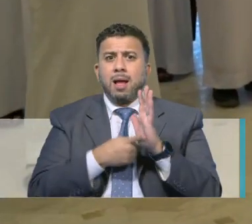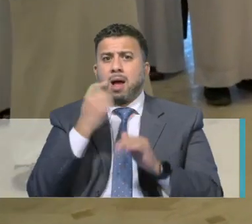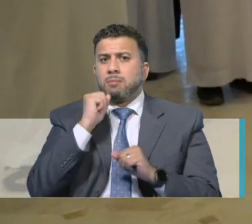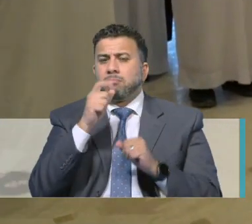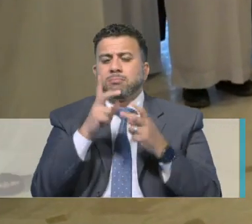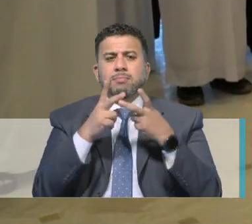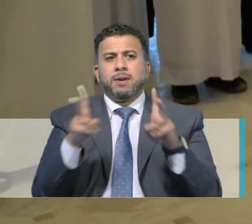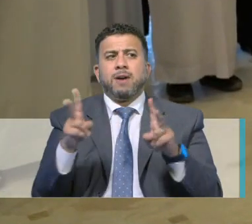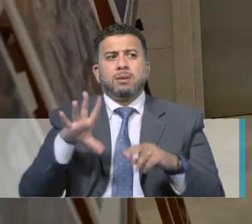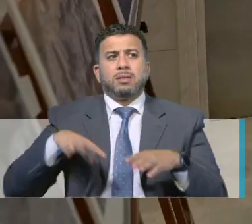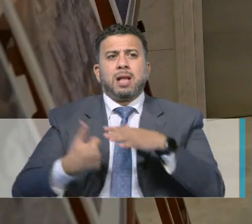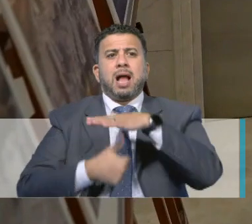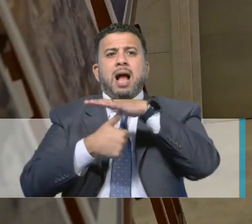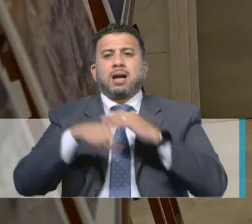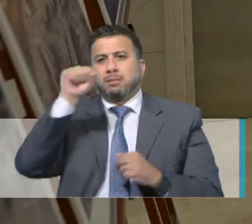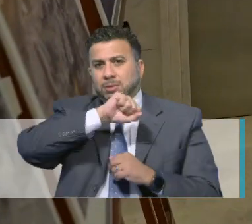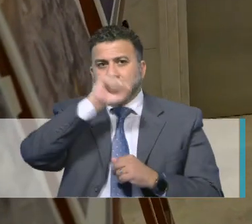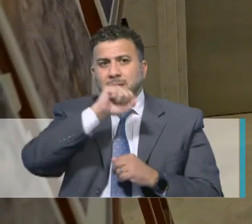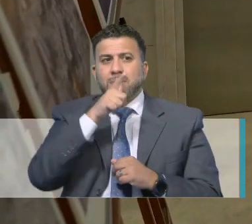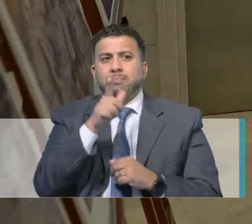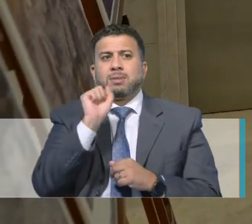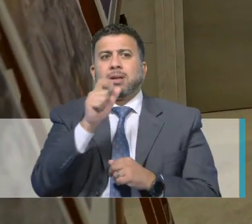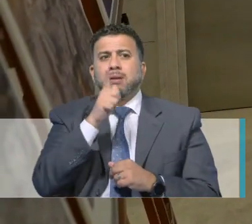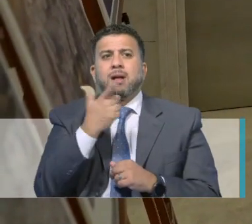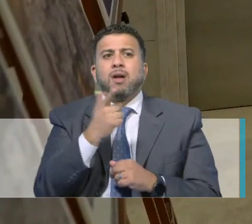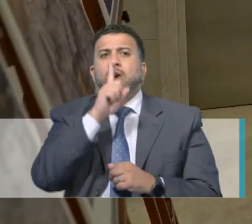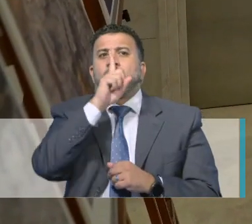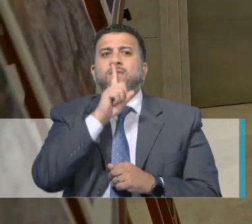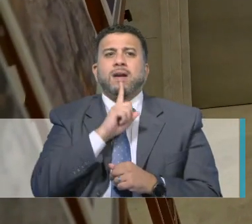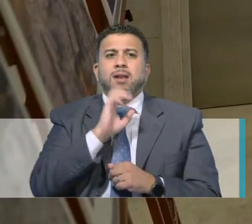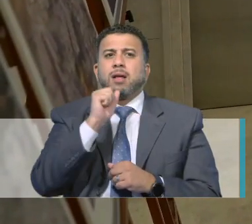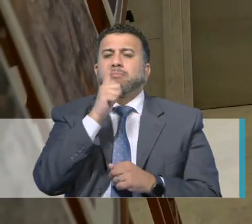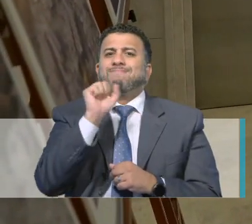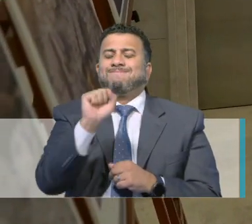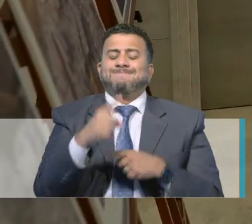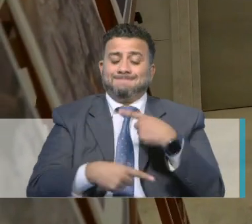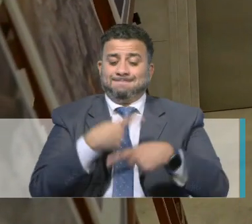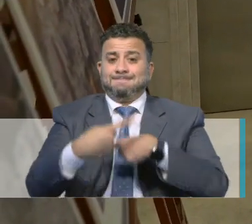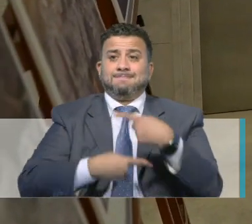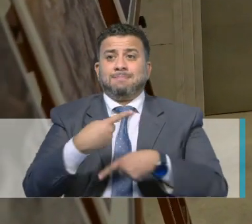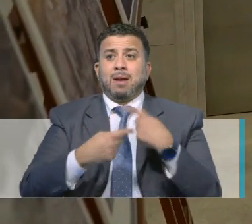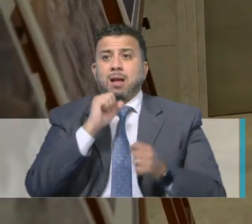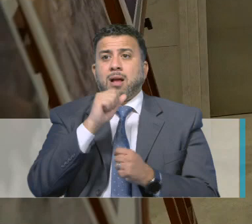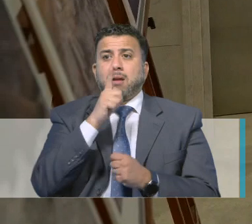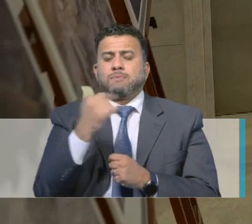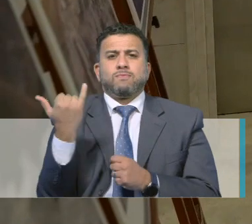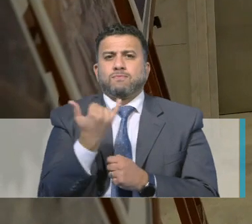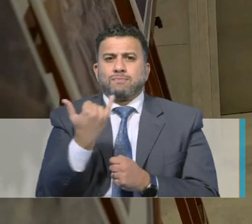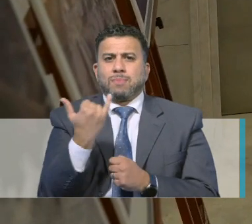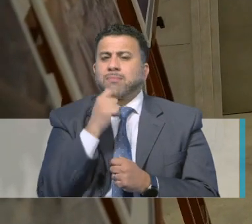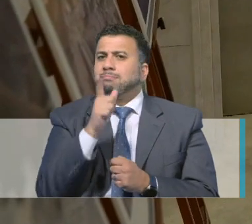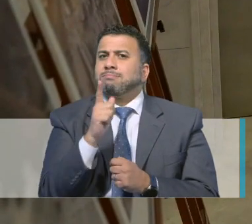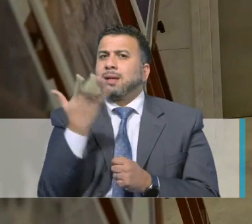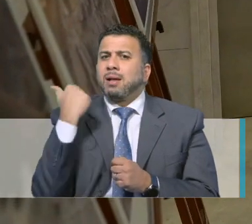خلال افتتاح صاحب السمو حاكم الشارقه انذاك لطريق خرف كانان وذلك استكمالا للاحداث التي دارت في